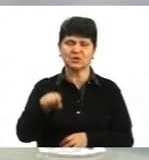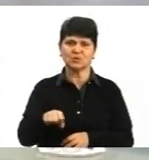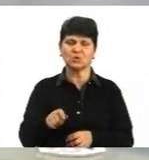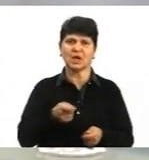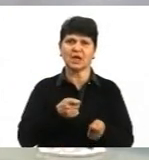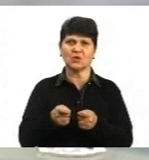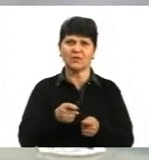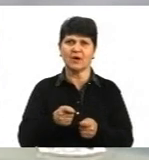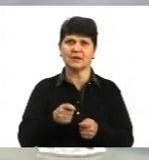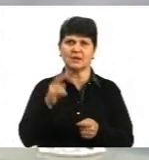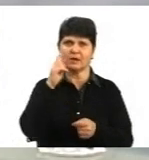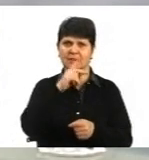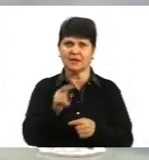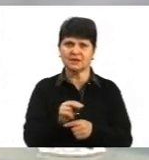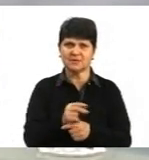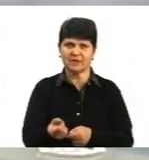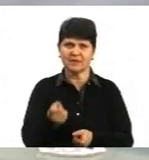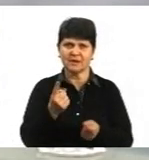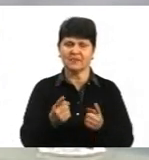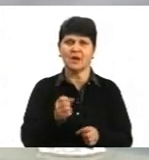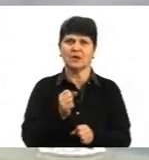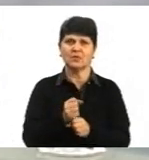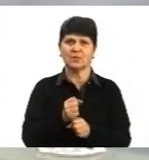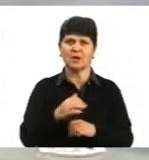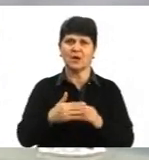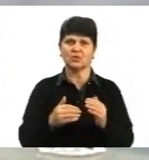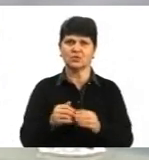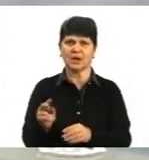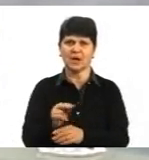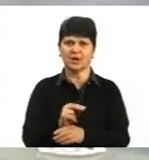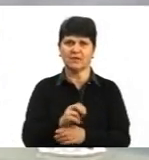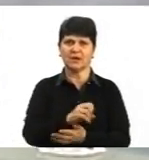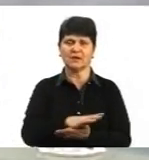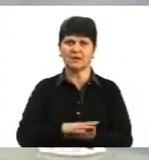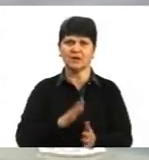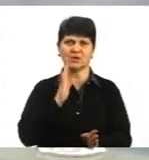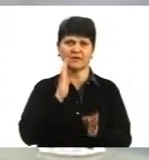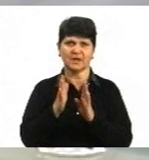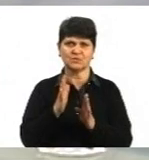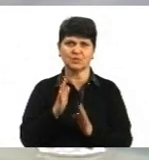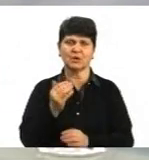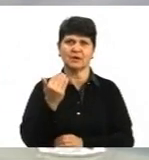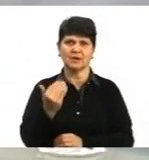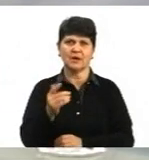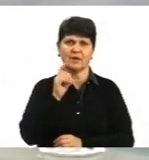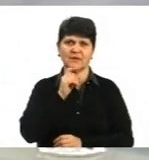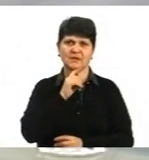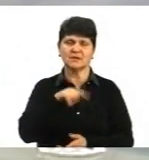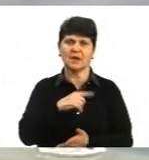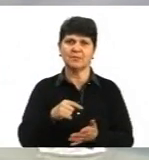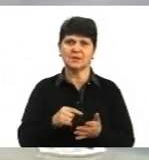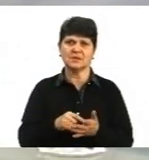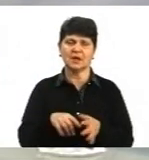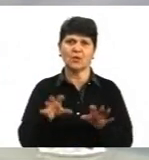виявляти несправності і здійснювати ручне керування. Далі інформація з фейсбук-сторінки Вінницького міського голови Сергія